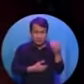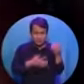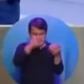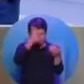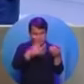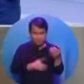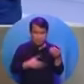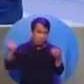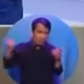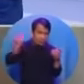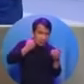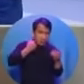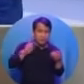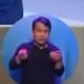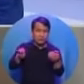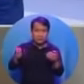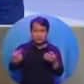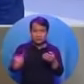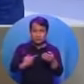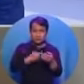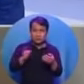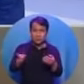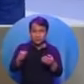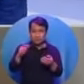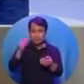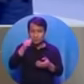Para may nakita ako rito ah.